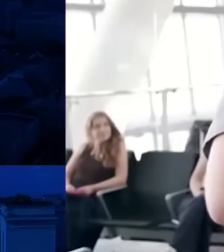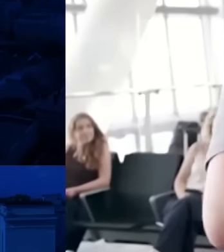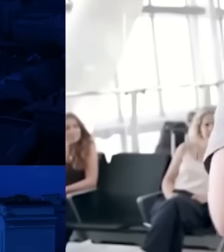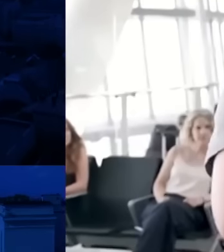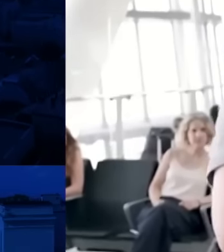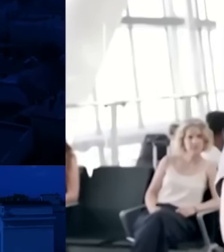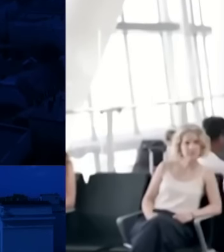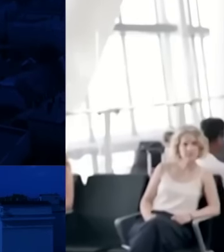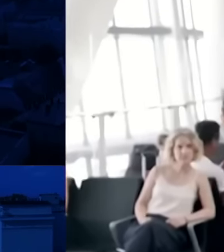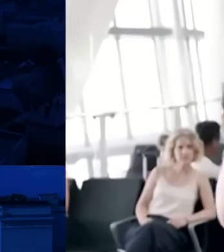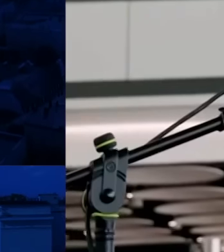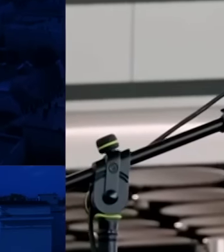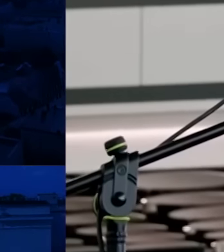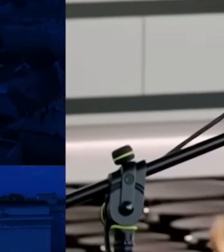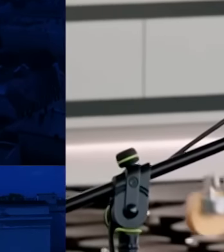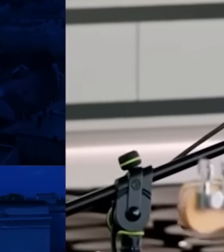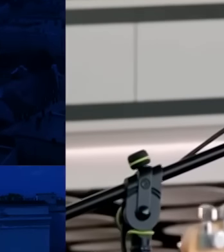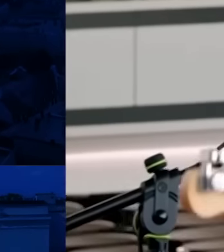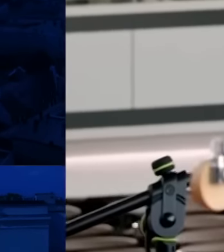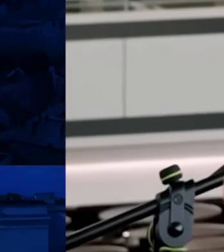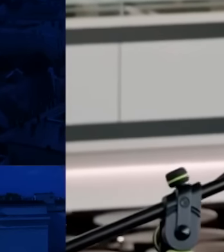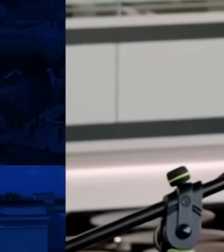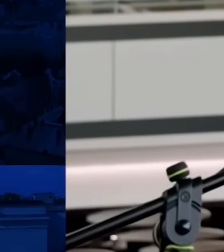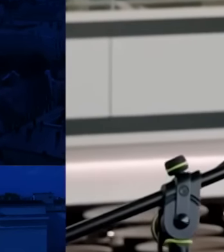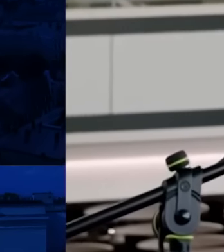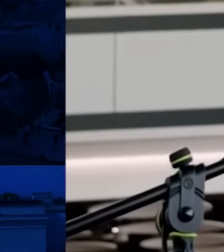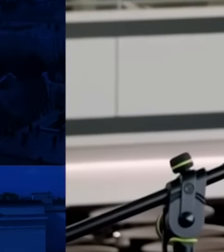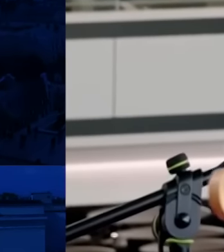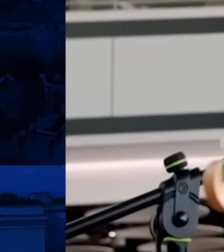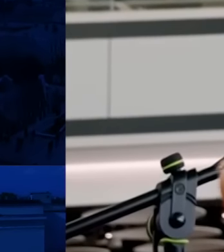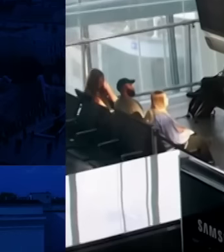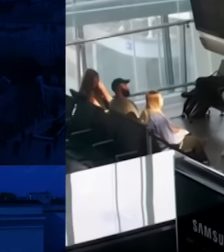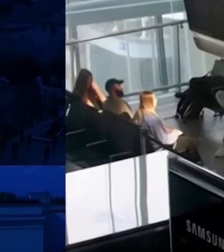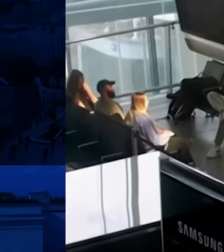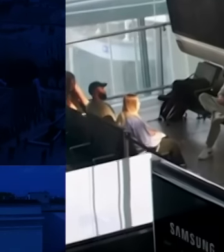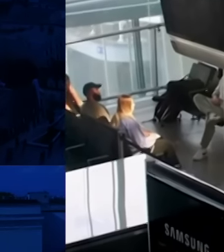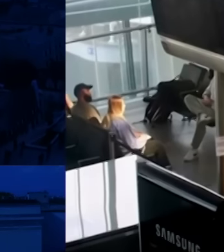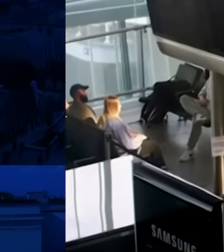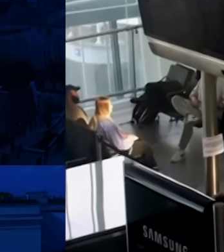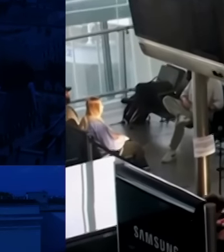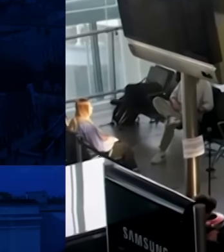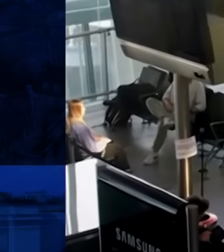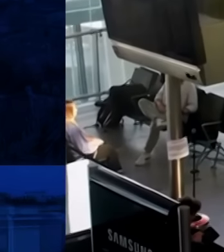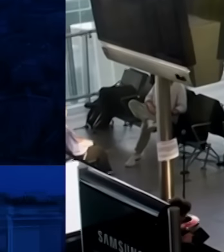Na londyńskim lotnisku Heathrow uruchomiono scenę z muzyką na żywo. Inicjatywa zapewni brytyjskim artystom